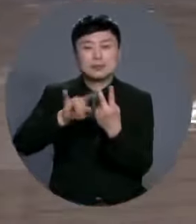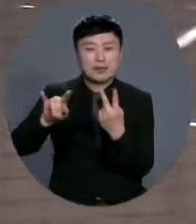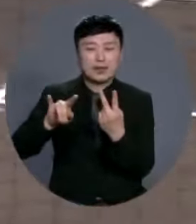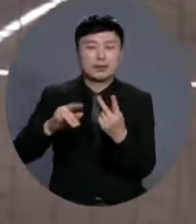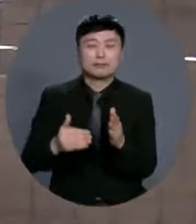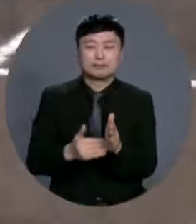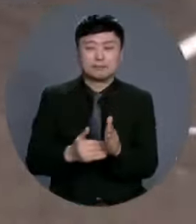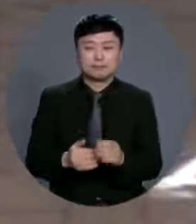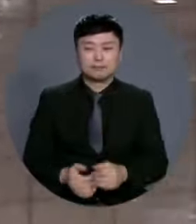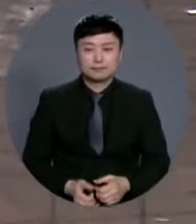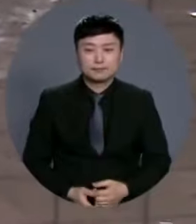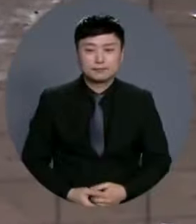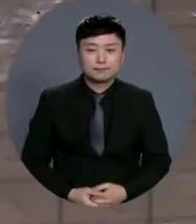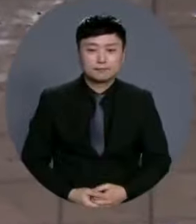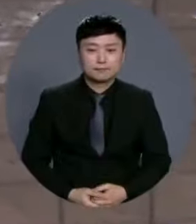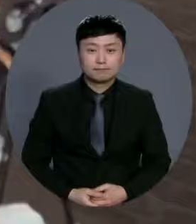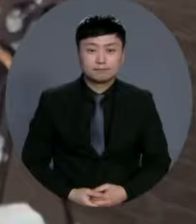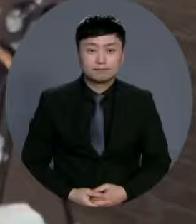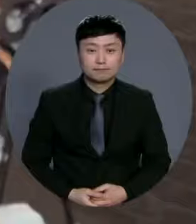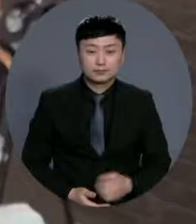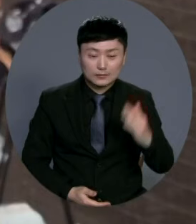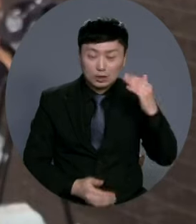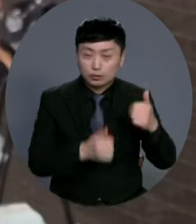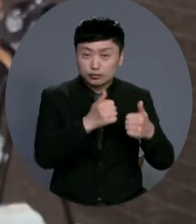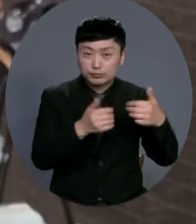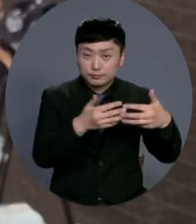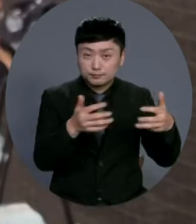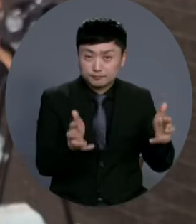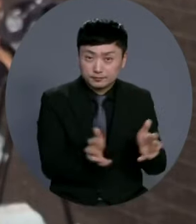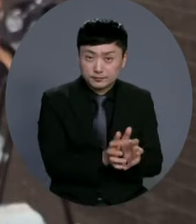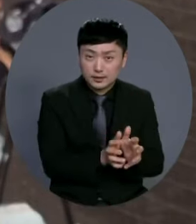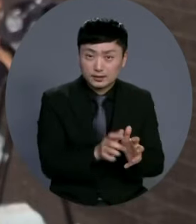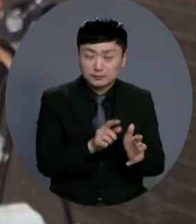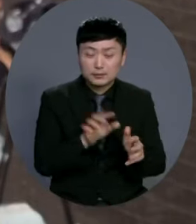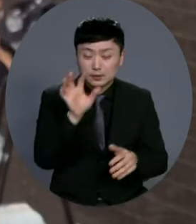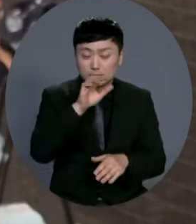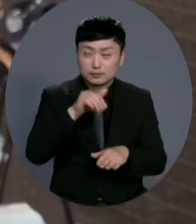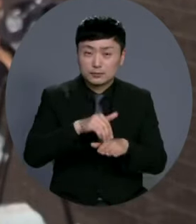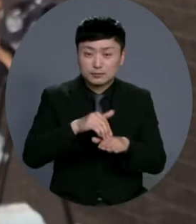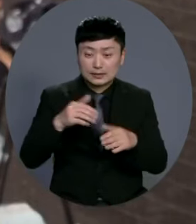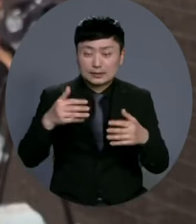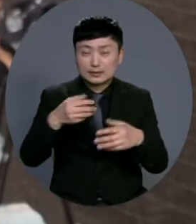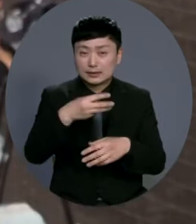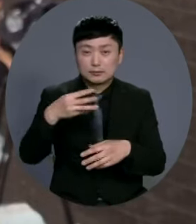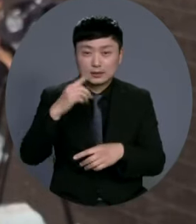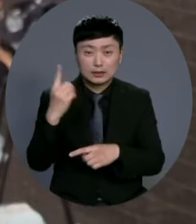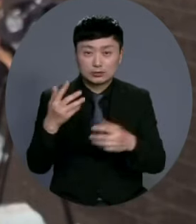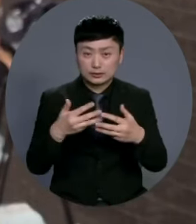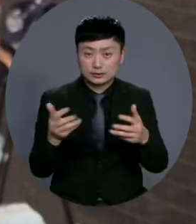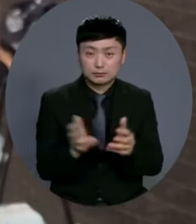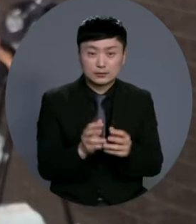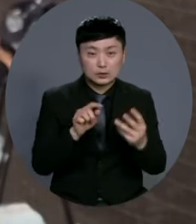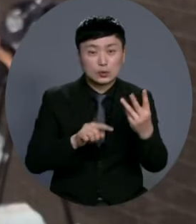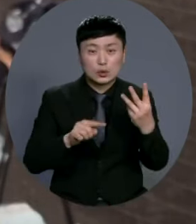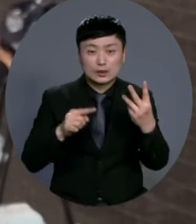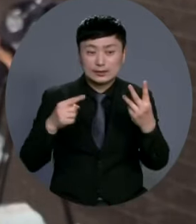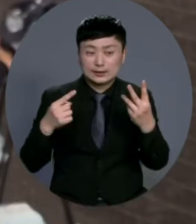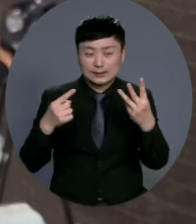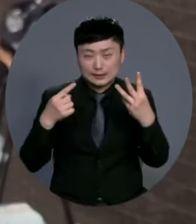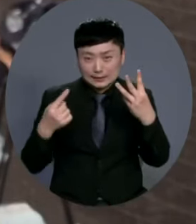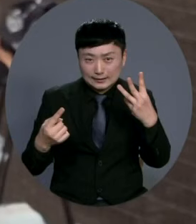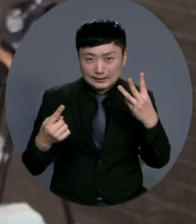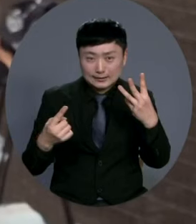마감했습니다. KBO 리그 팀들을 상대로 주전급 멤버들을 점검하고 있는 삼성 라이온즈는 다음 달 1일 기아와의